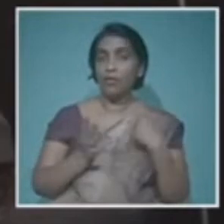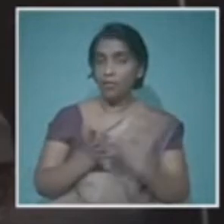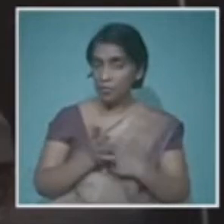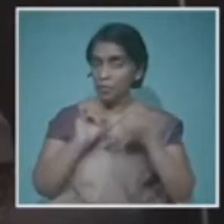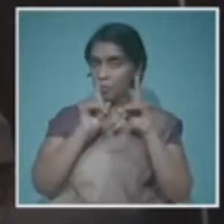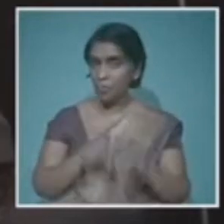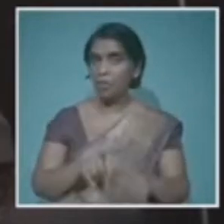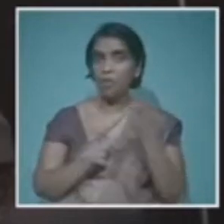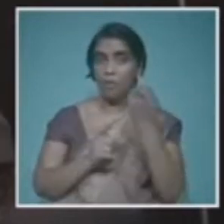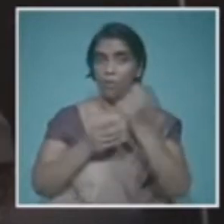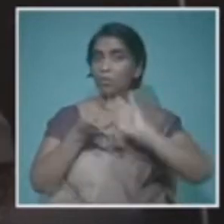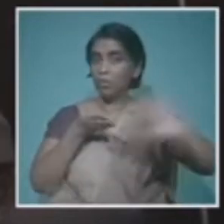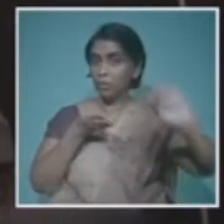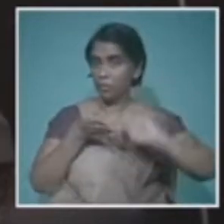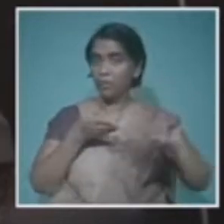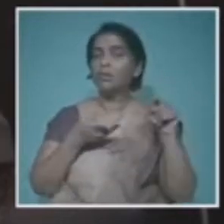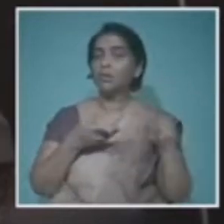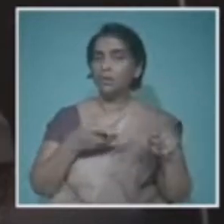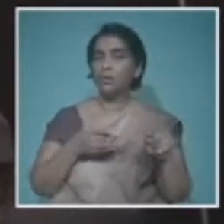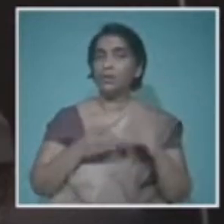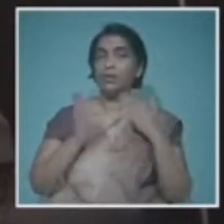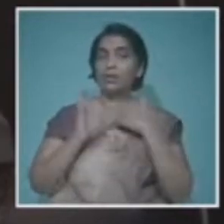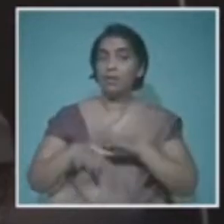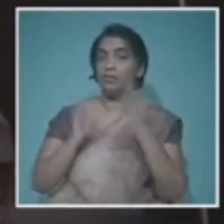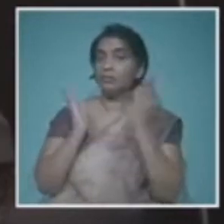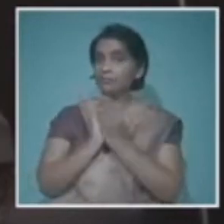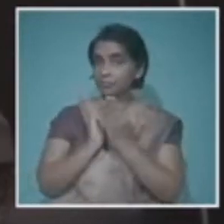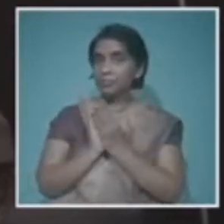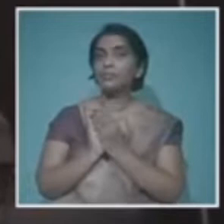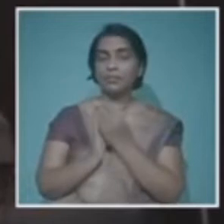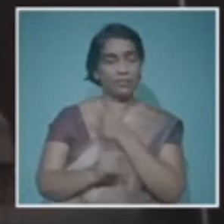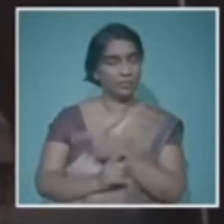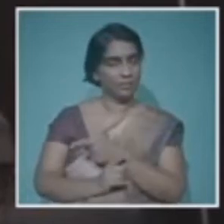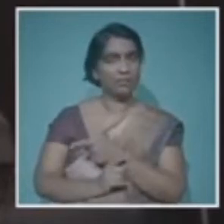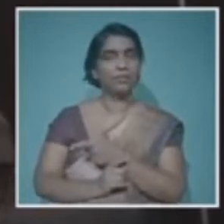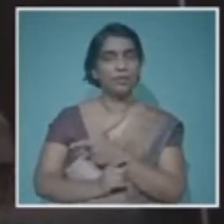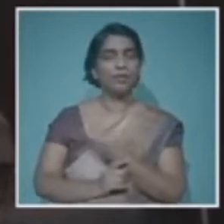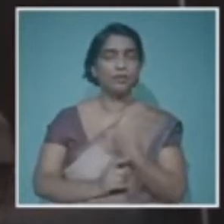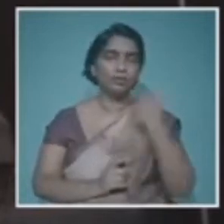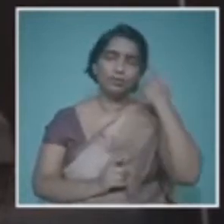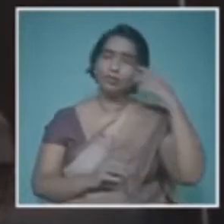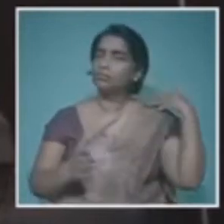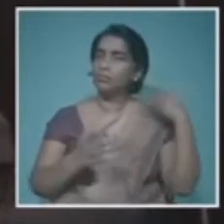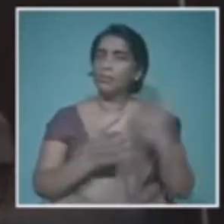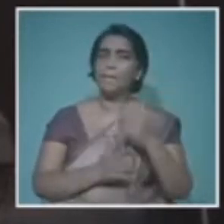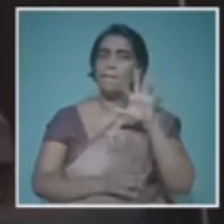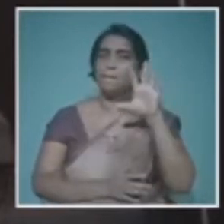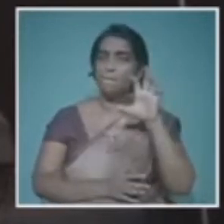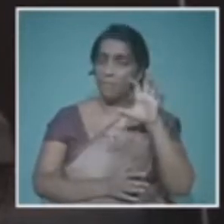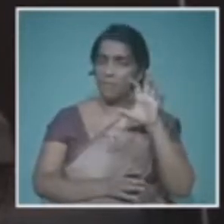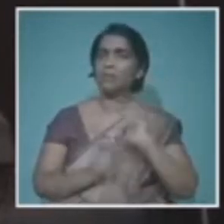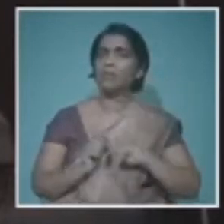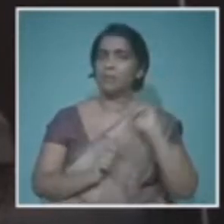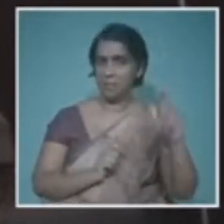විදිහට මුදලක් හැපෙනකොට දැන් මහපොළ ශිෂ්‍යත්වය මහපොළ ශිෂ්‍යත්වයට අපි දන්න දායඳලා රුපියල් 5000ක දීමනාවක්